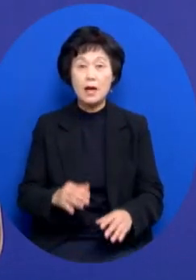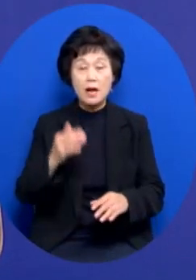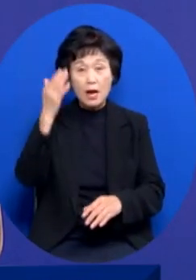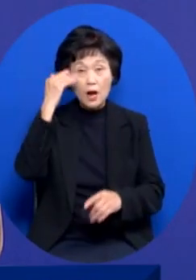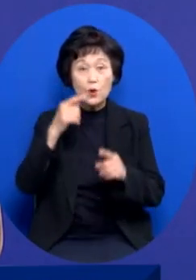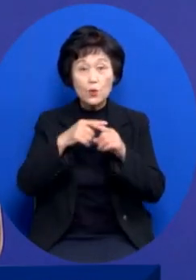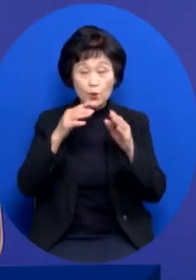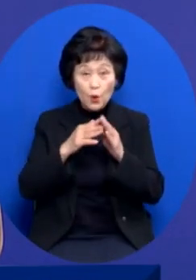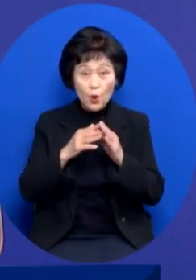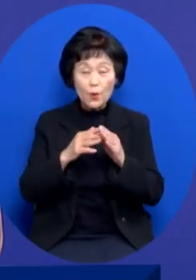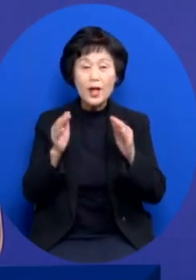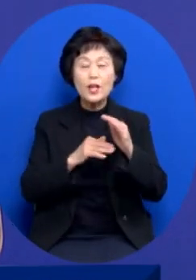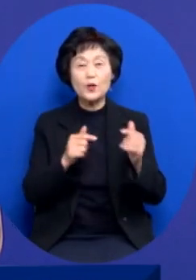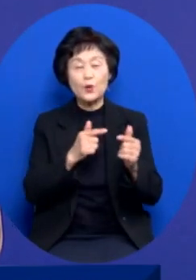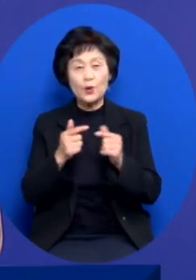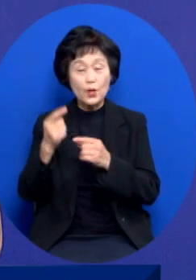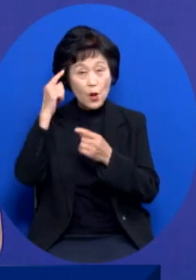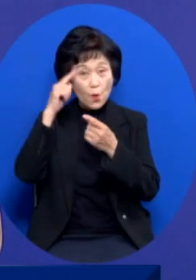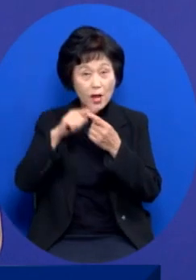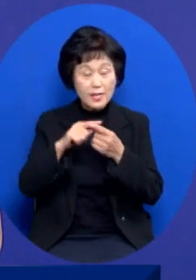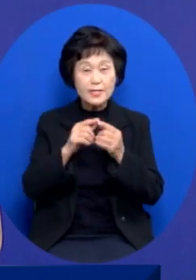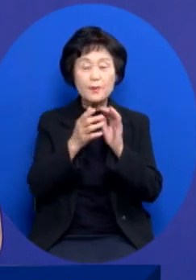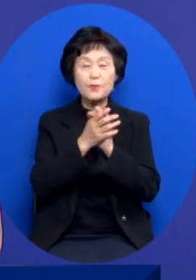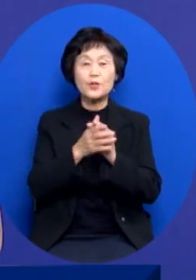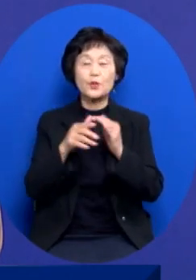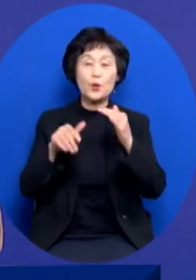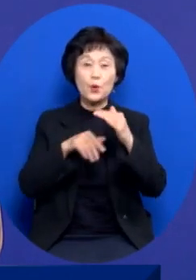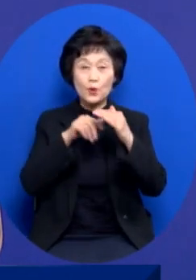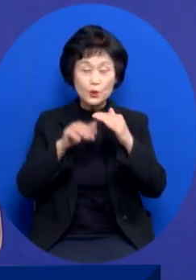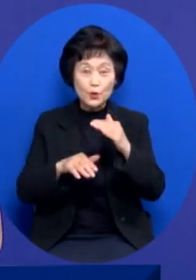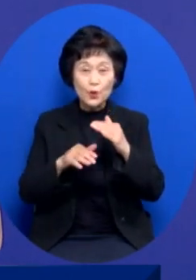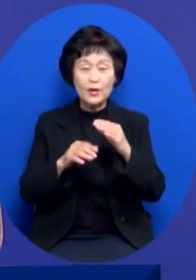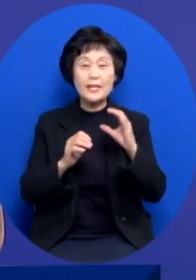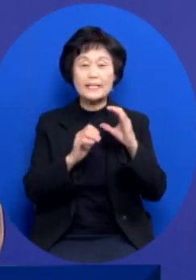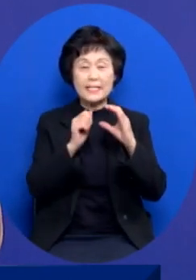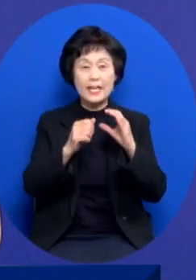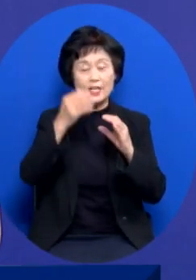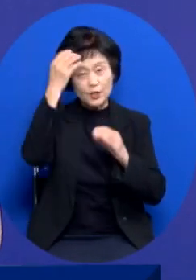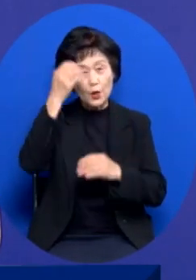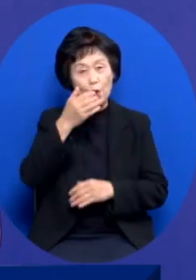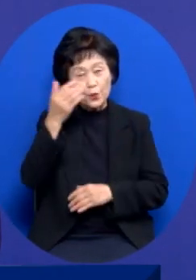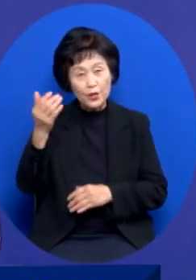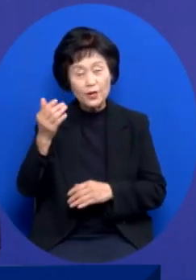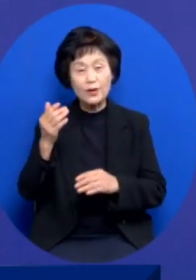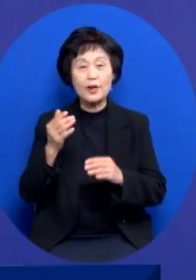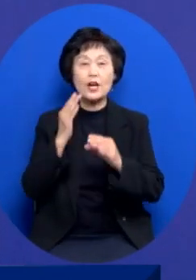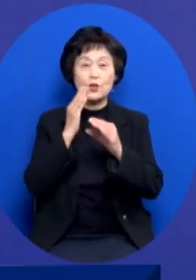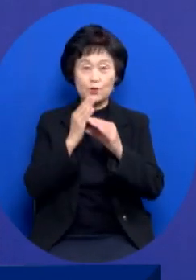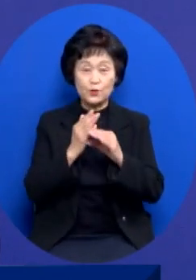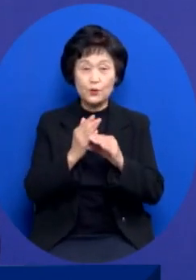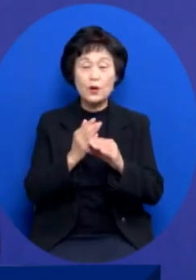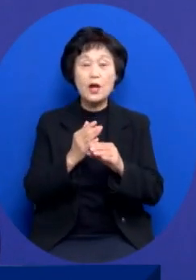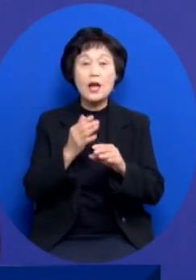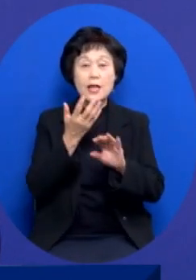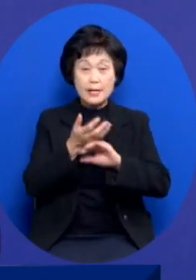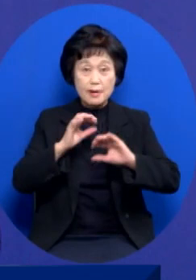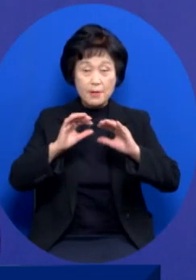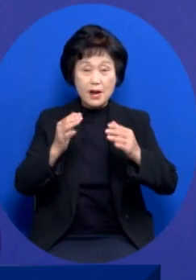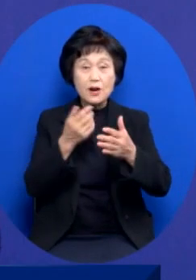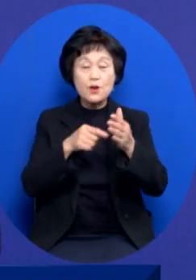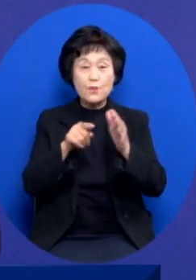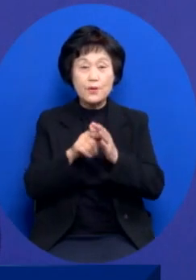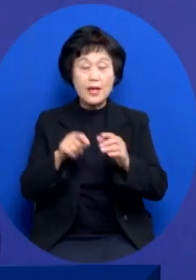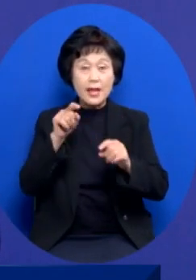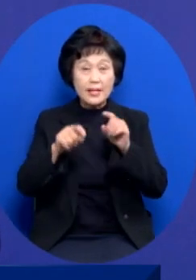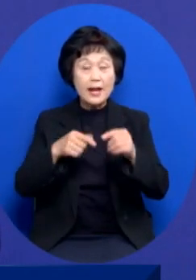한국교회 성도들의 기도와 관심 속에 특별 모금 방송 CTS 위크가 진행됐습니다. 열방을 향하여 나아가겠습니다를 주제로 열린 넷째